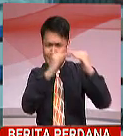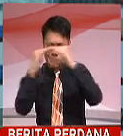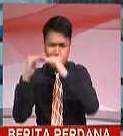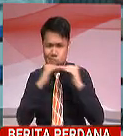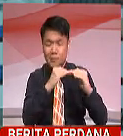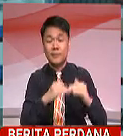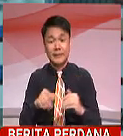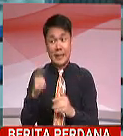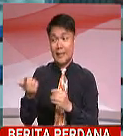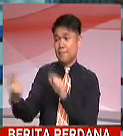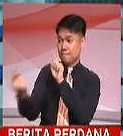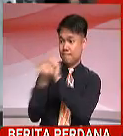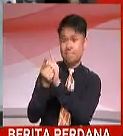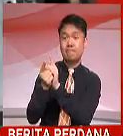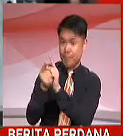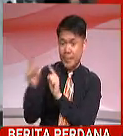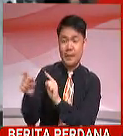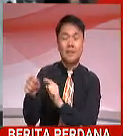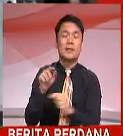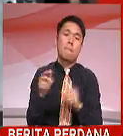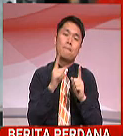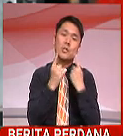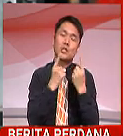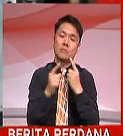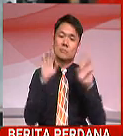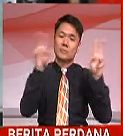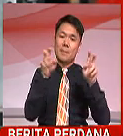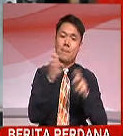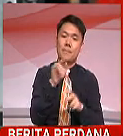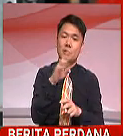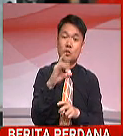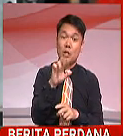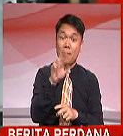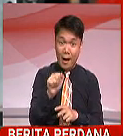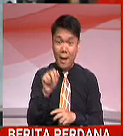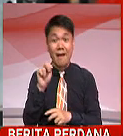berkata demikian kepada pemberita selepas program Bicara Naratif di Angkasa Puri.